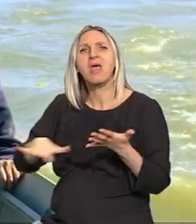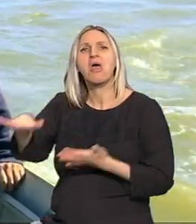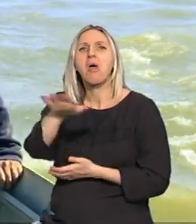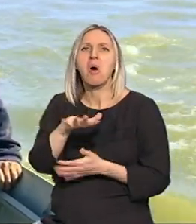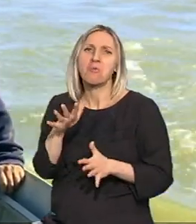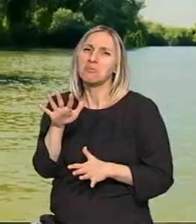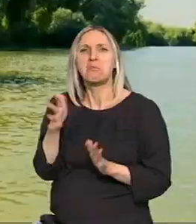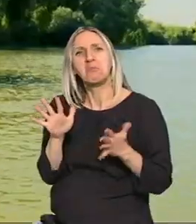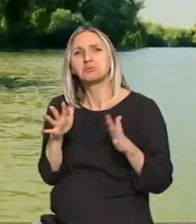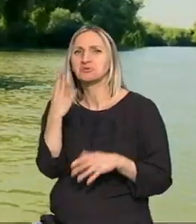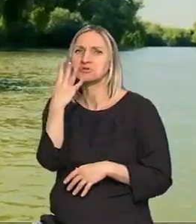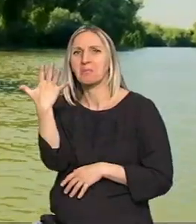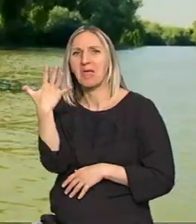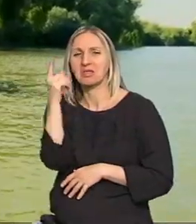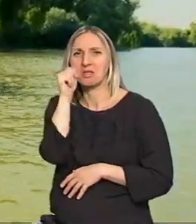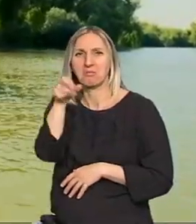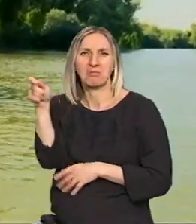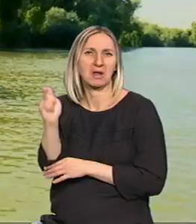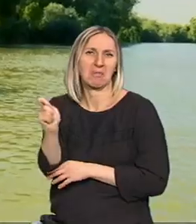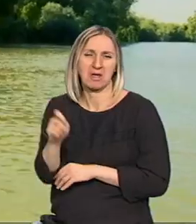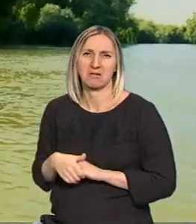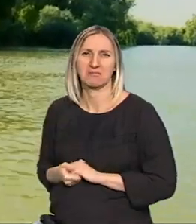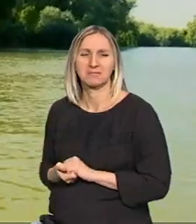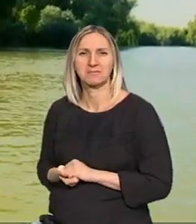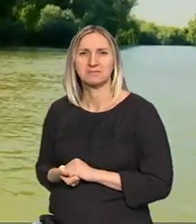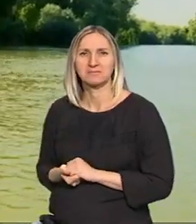li ima 4-5 ribara.